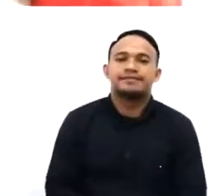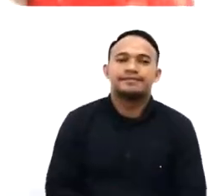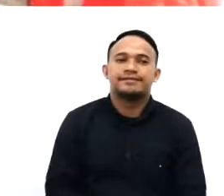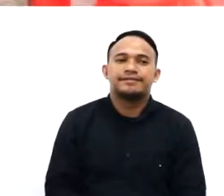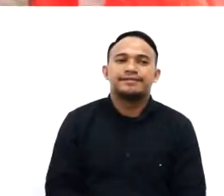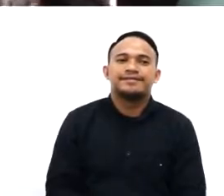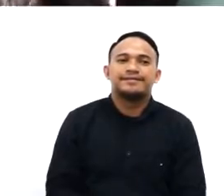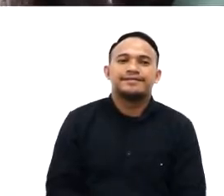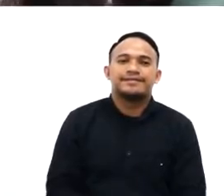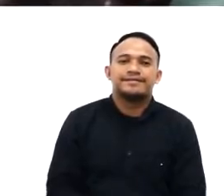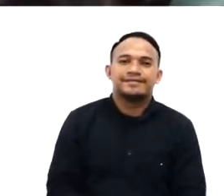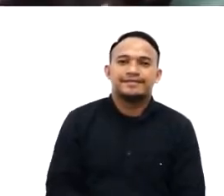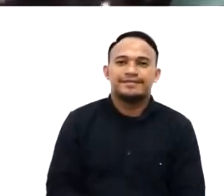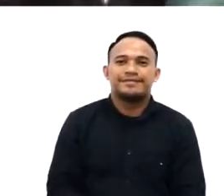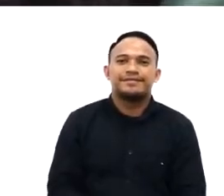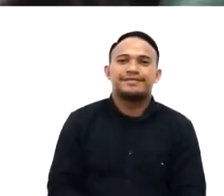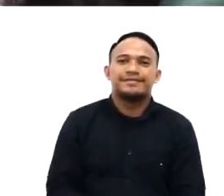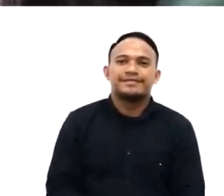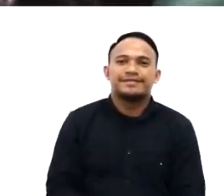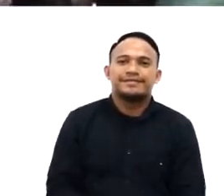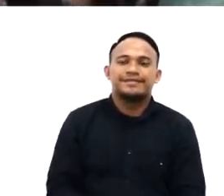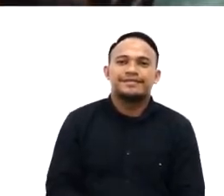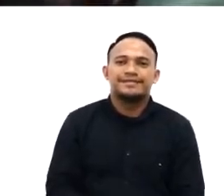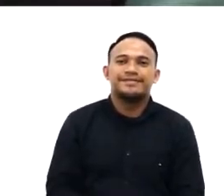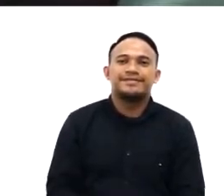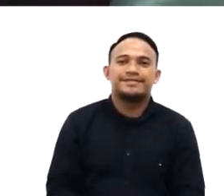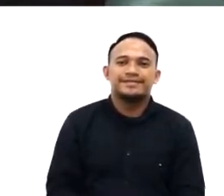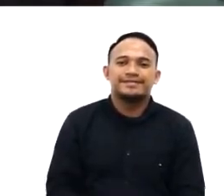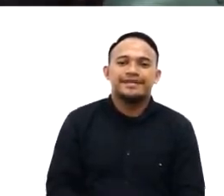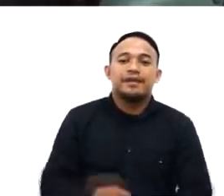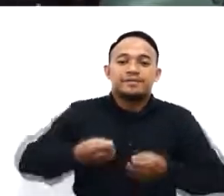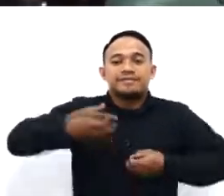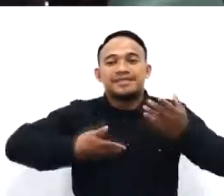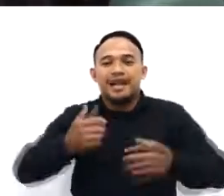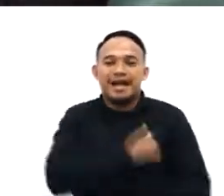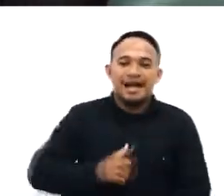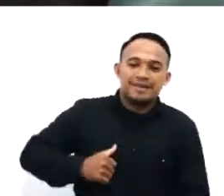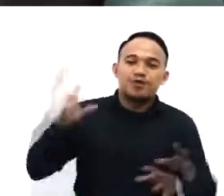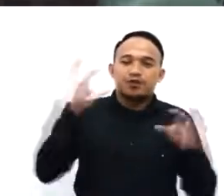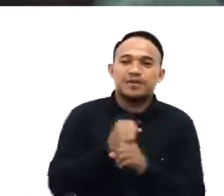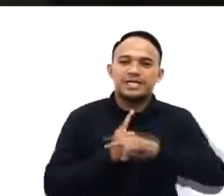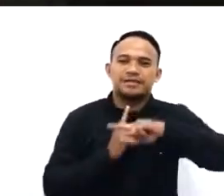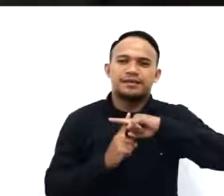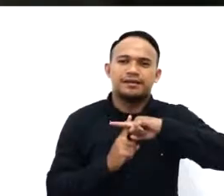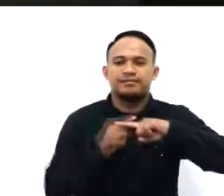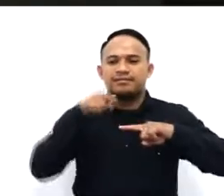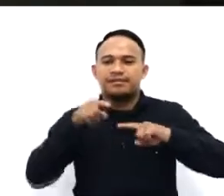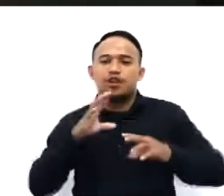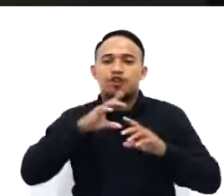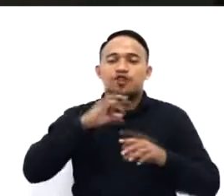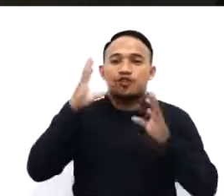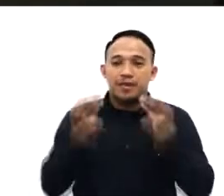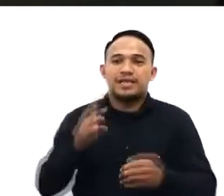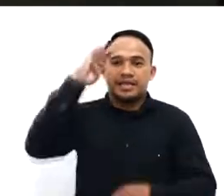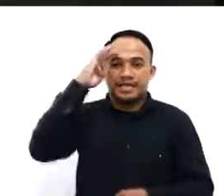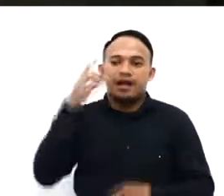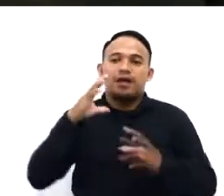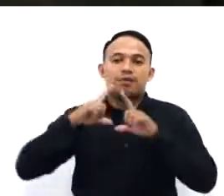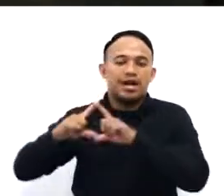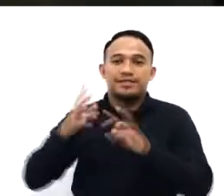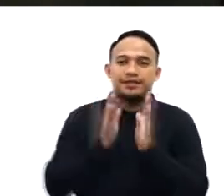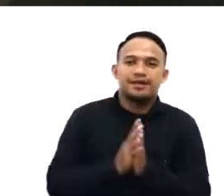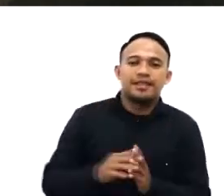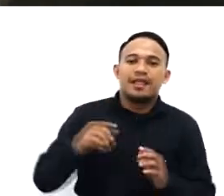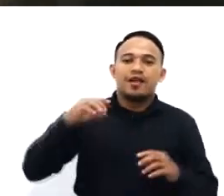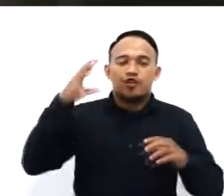untuk memperingati hari besar keagamaan umat Kristiani. Kabupaten Bolemo dan Kabupaten Pohuwato menjadi